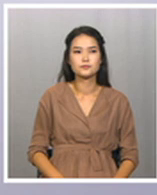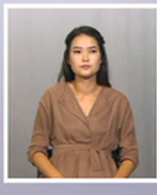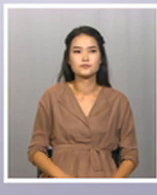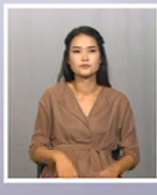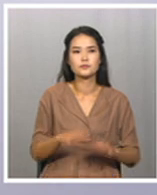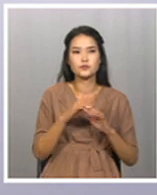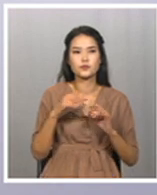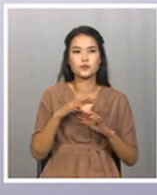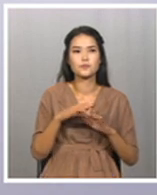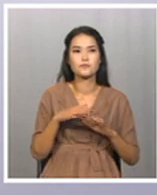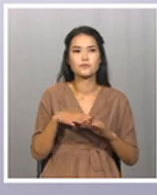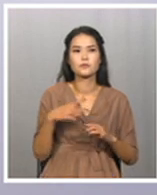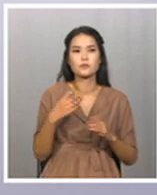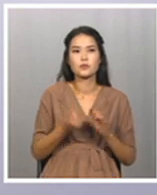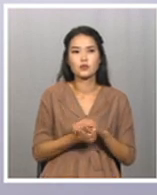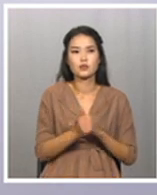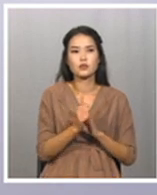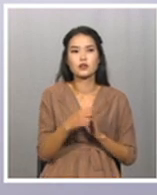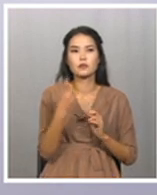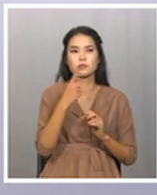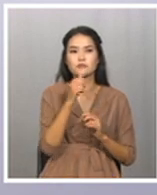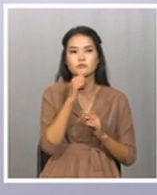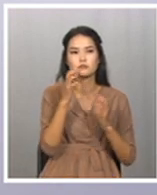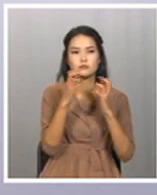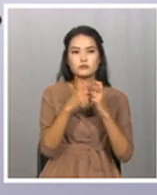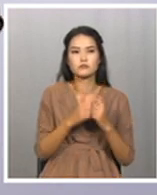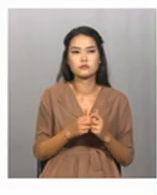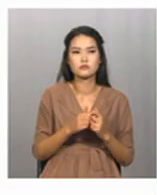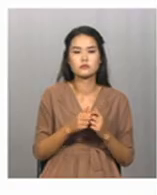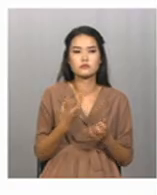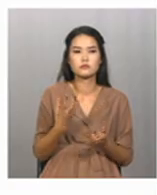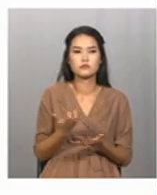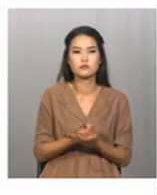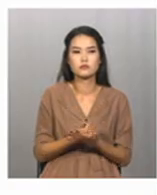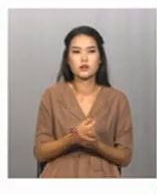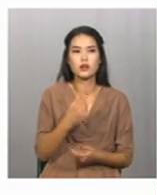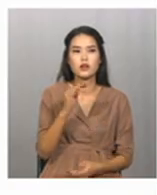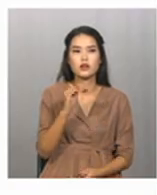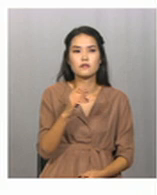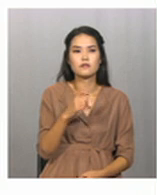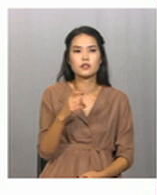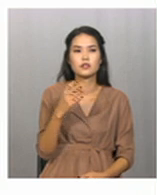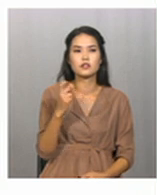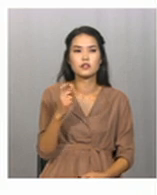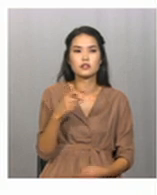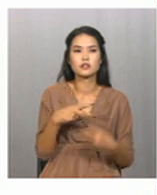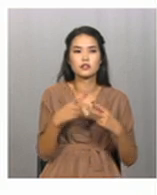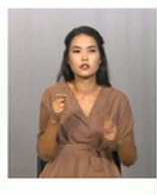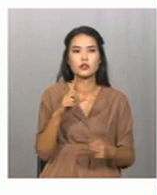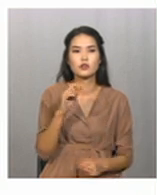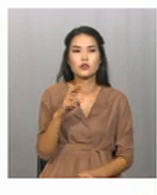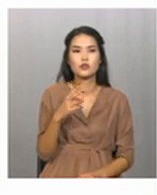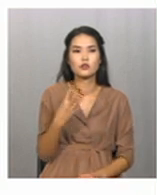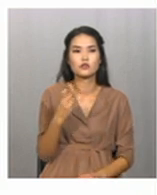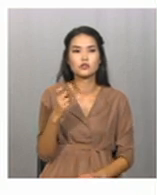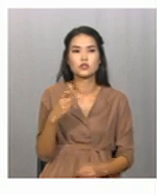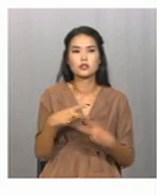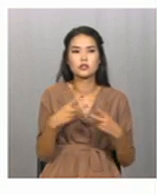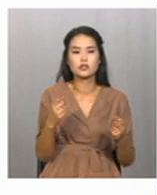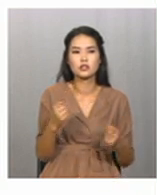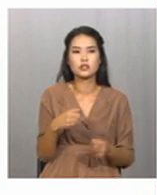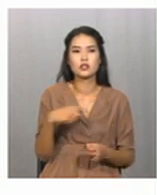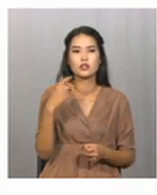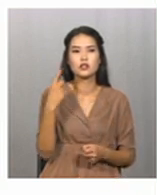Шешуі, алдымен бірінші функцияның туындысын табайық. Негізі 3 болатын X санының логарифмінің туындысы